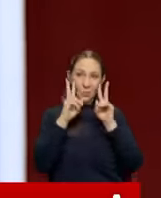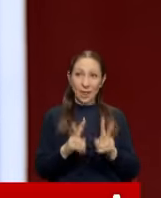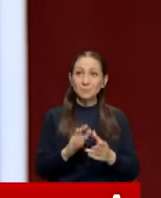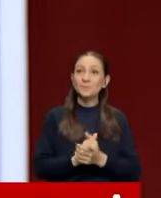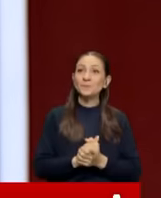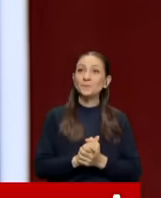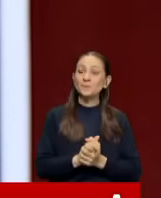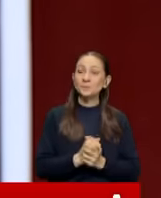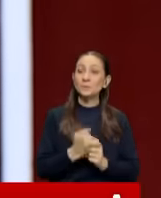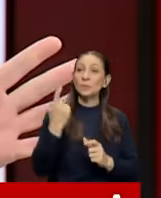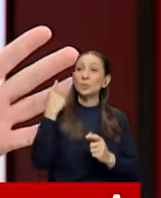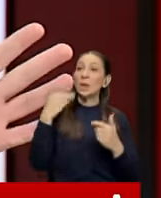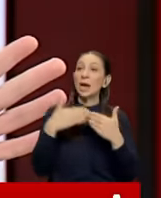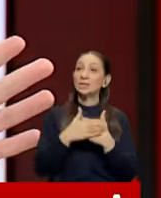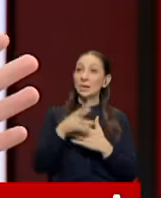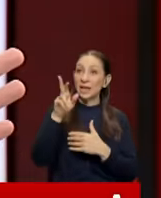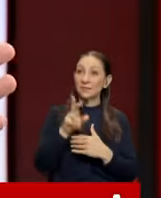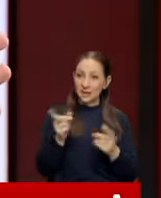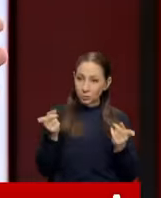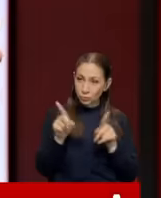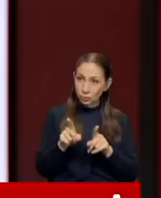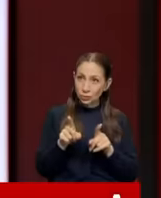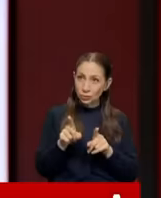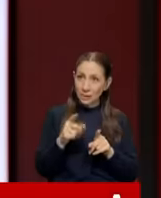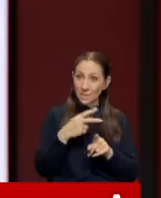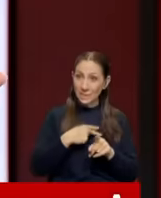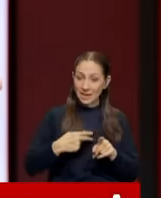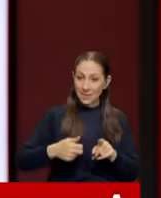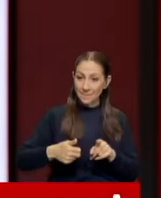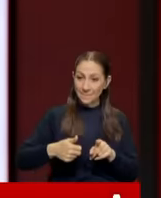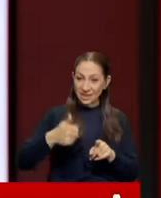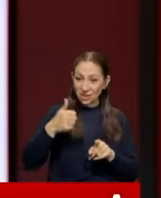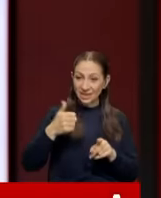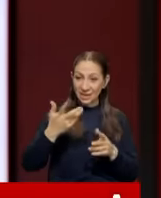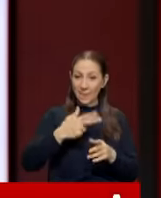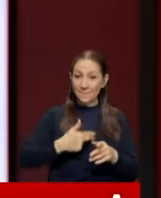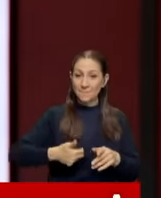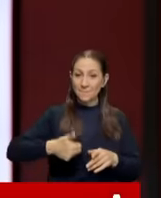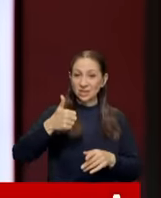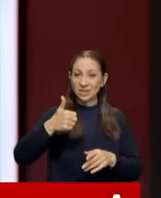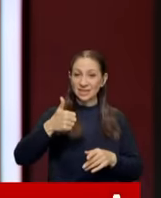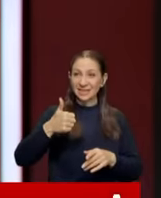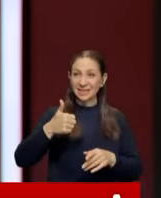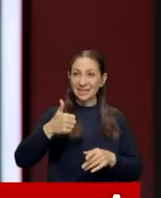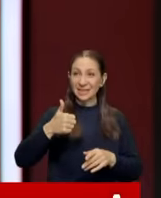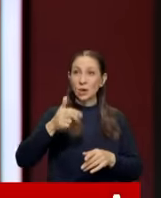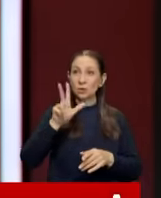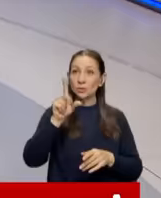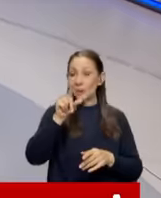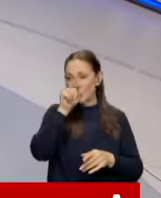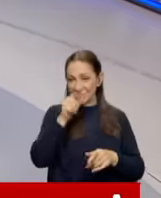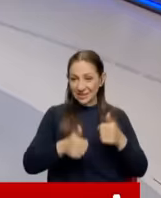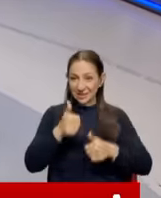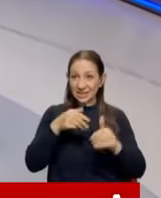şimdi dün akşam da iftarda mı buluştunuz belediye başkanları ve Belediye Başkanı İşte o 31 Mart